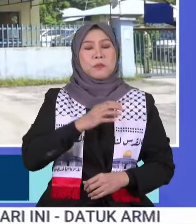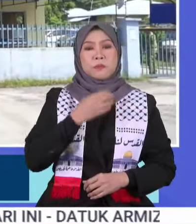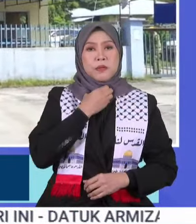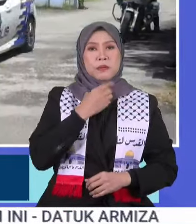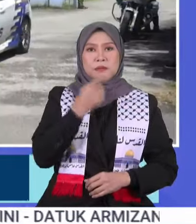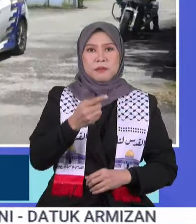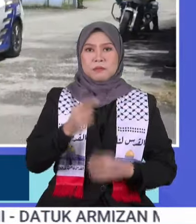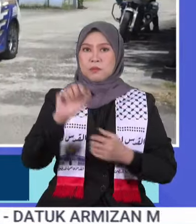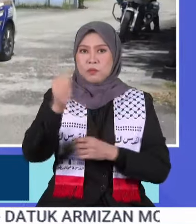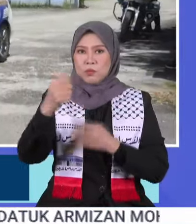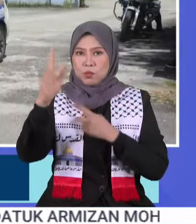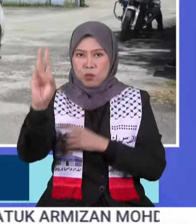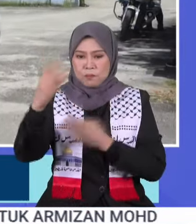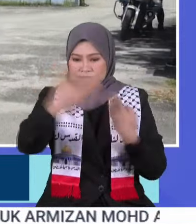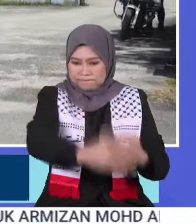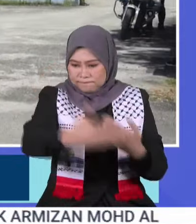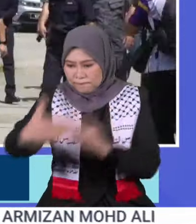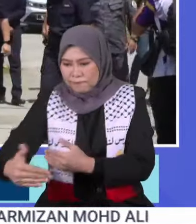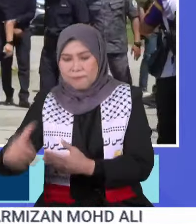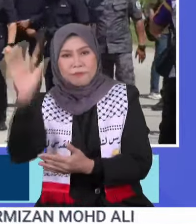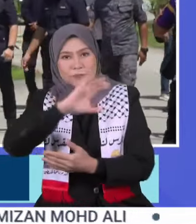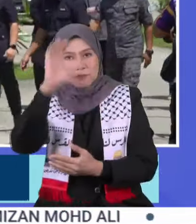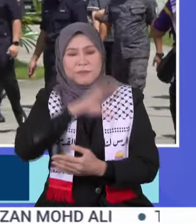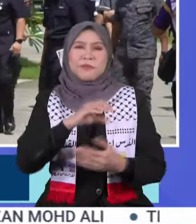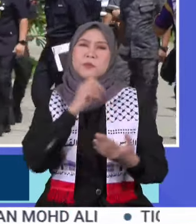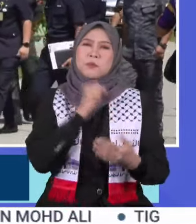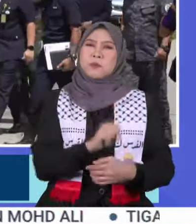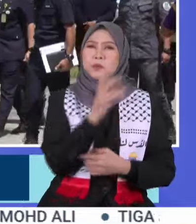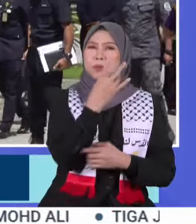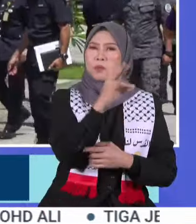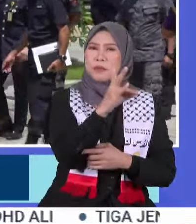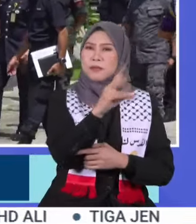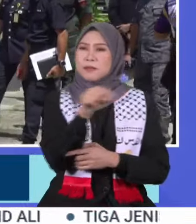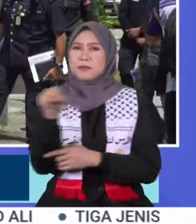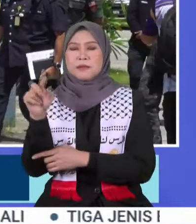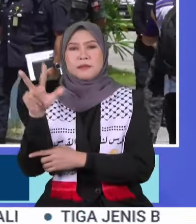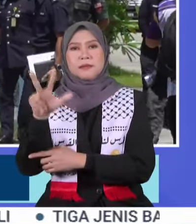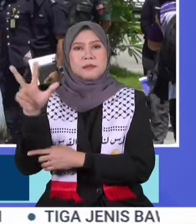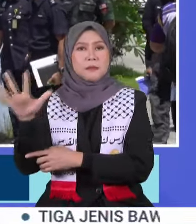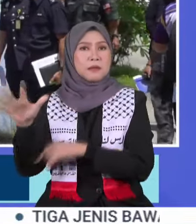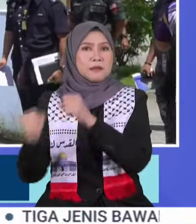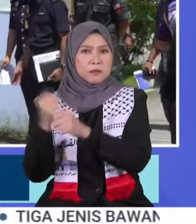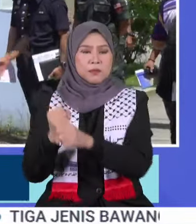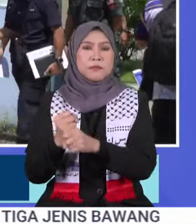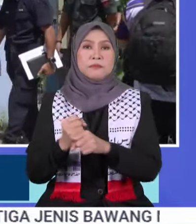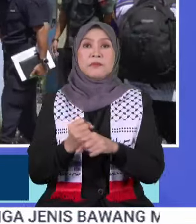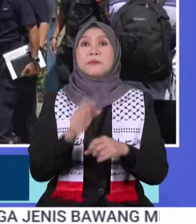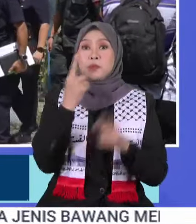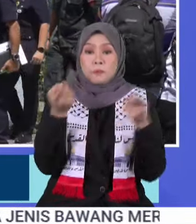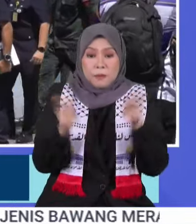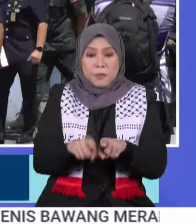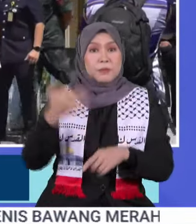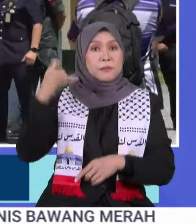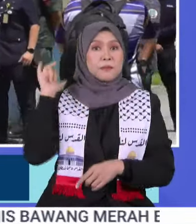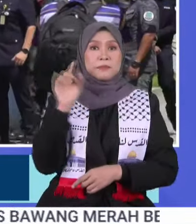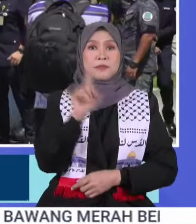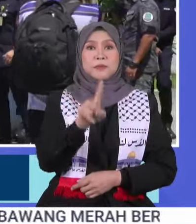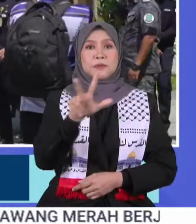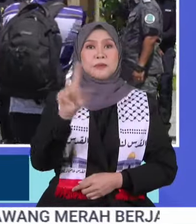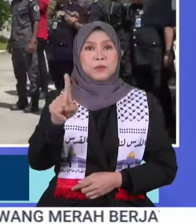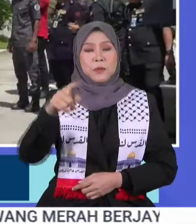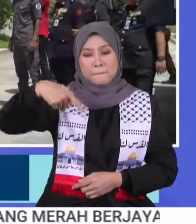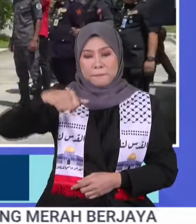sekatan jalan raya dibuat bagi mengesan kesemua tahanan berumur antara 17 hingga 35 tahun itu. Dalam kejadian semalam, 131